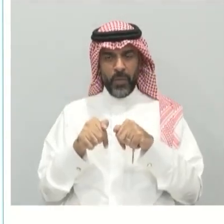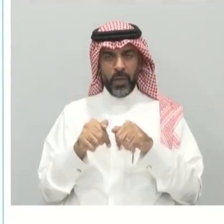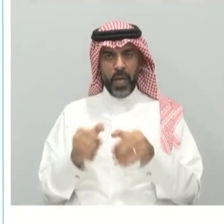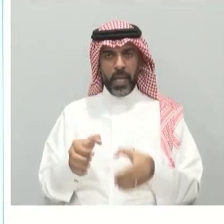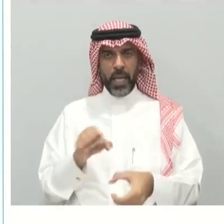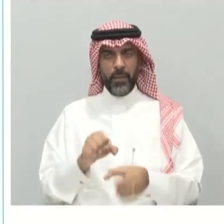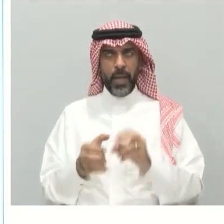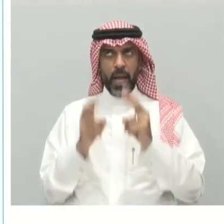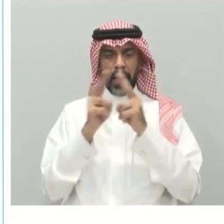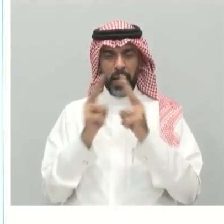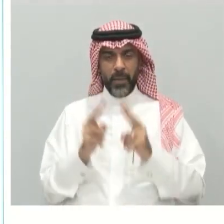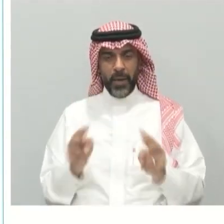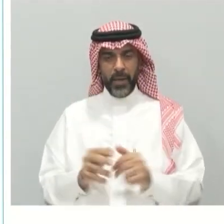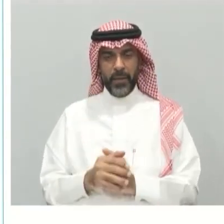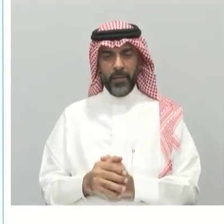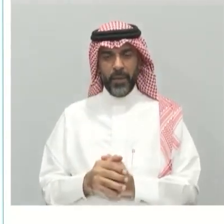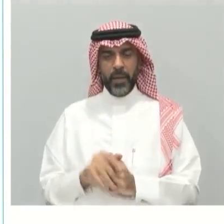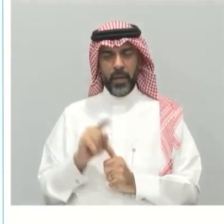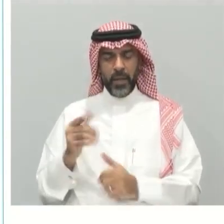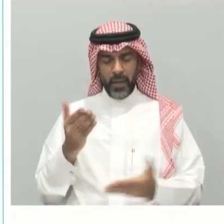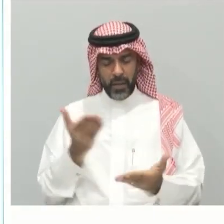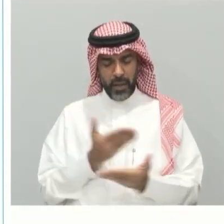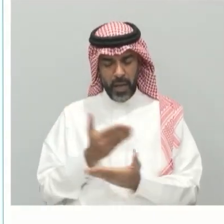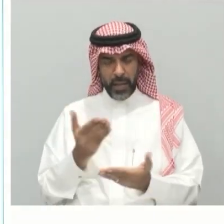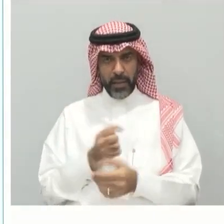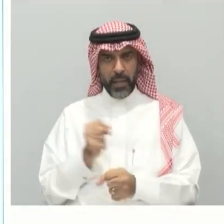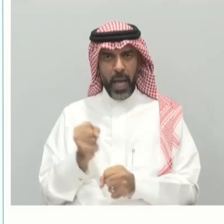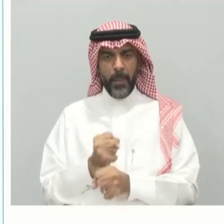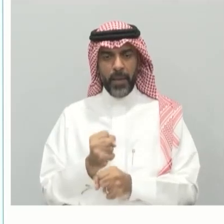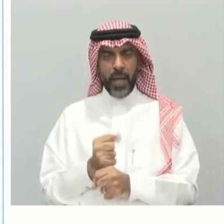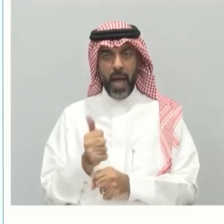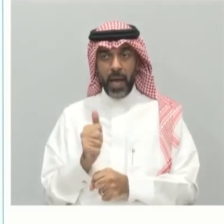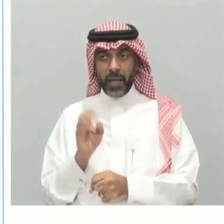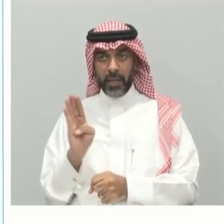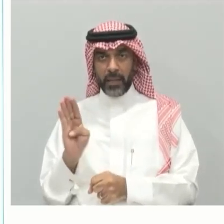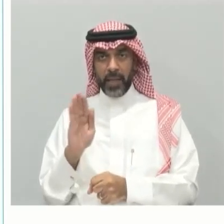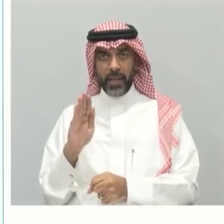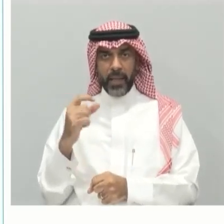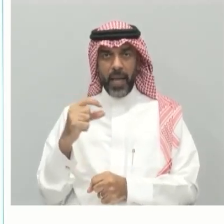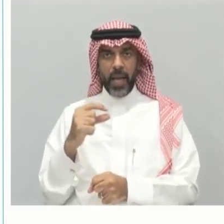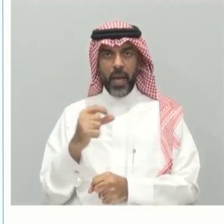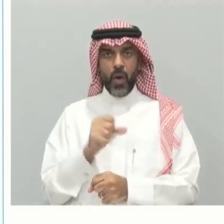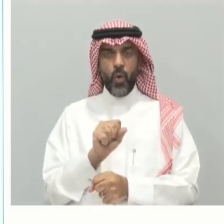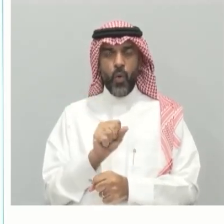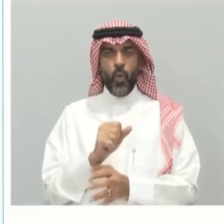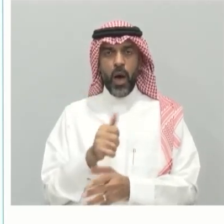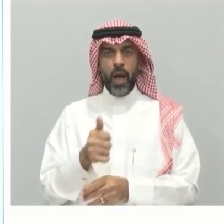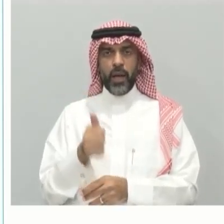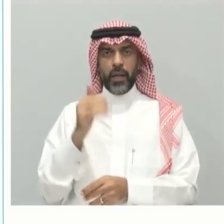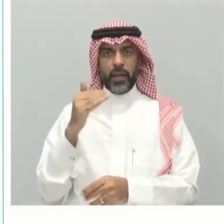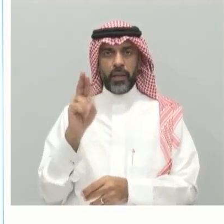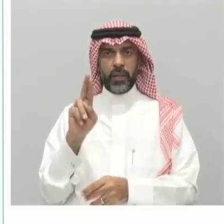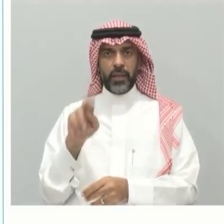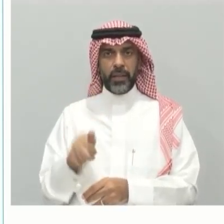الكيمياء الكهربيه او الكهربائيه هي دراسه عمليات الاكسده والاختزال التي تتحول من خلالها